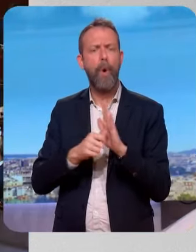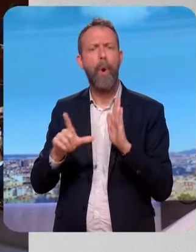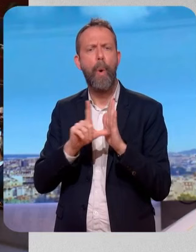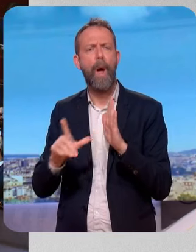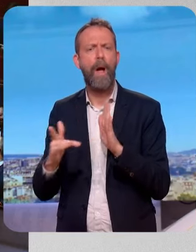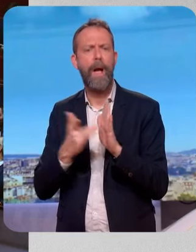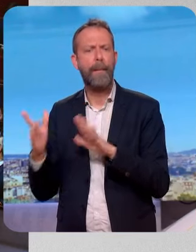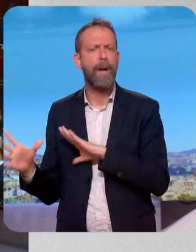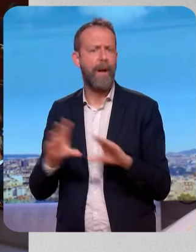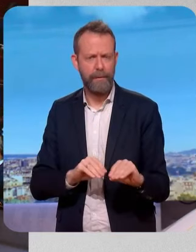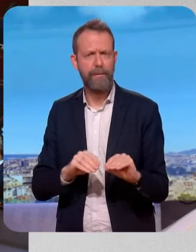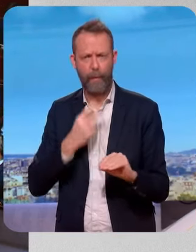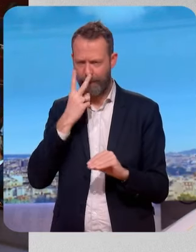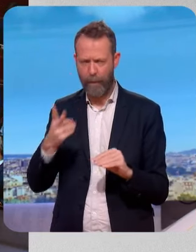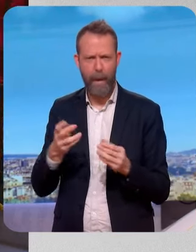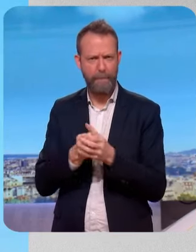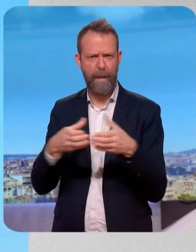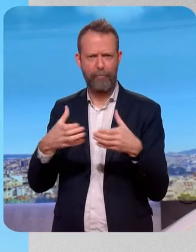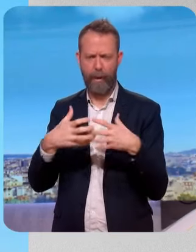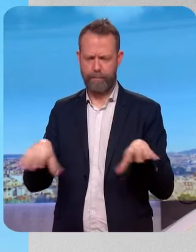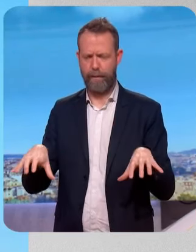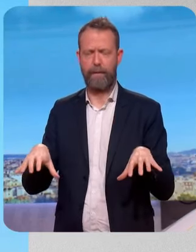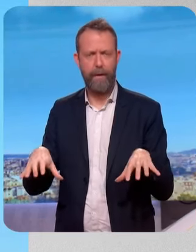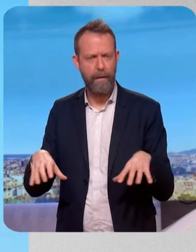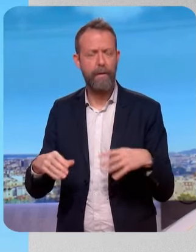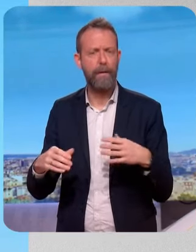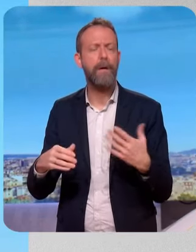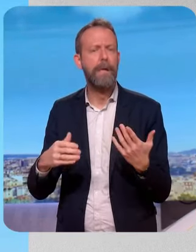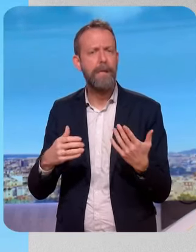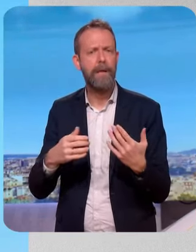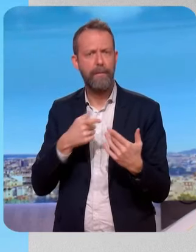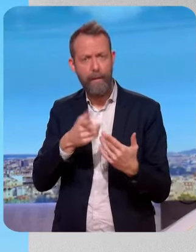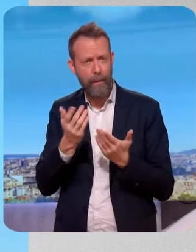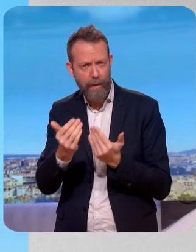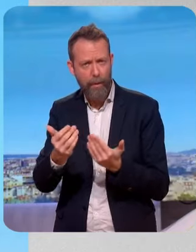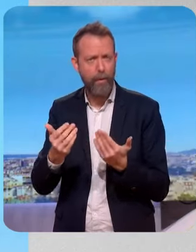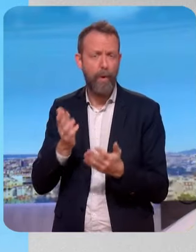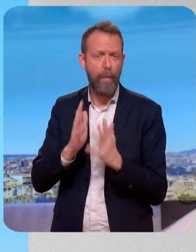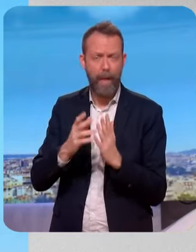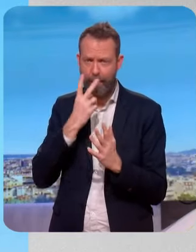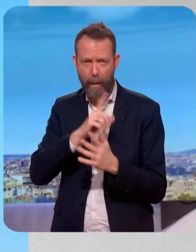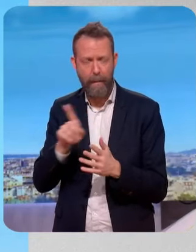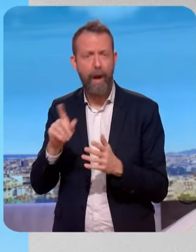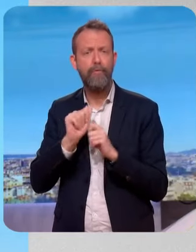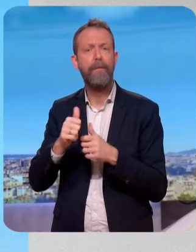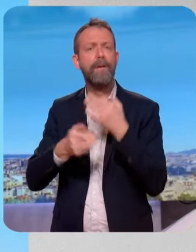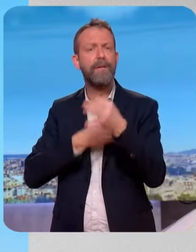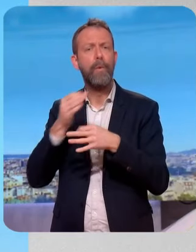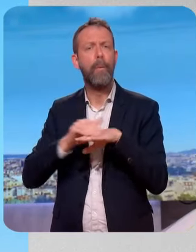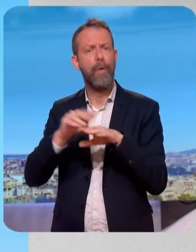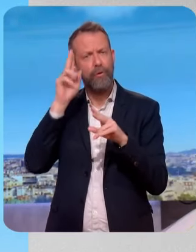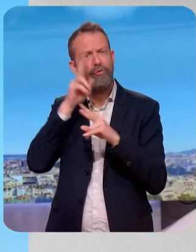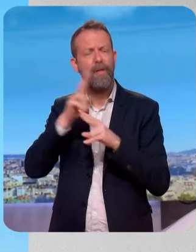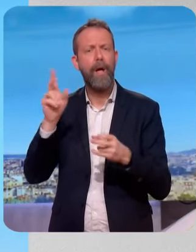immigration. On a vu une majorité fissurée. Mmh. Est-ce que vous attendez, et ce n'est pas du tout ce qui est apparu notamment dans le discours de politique générale de Gabriel